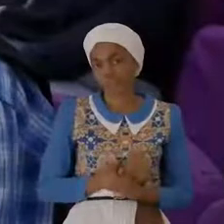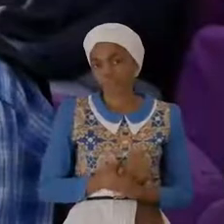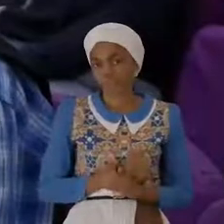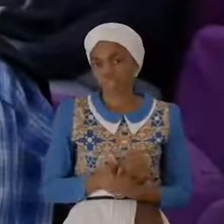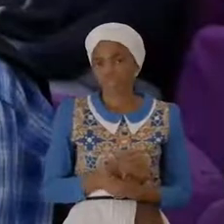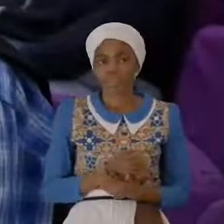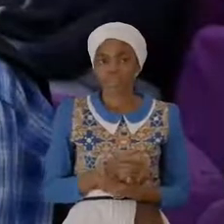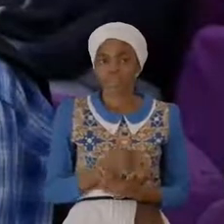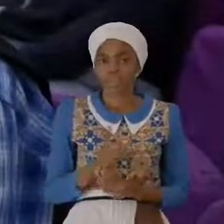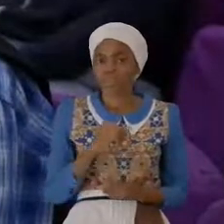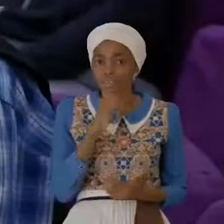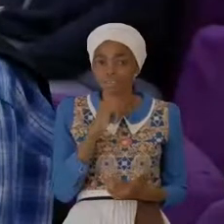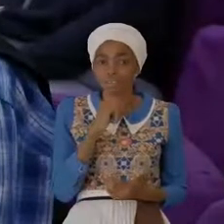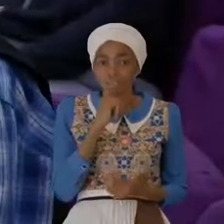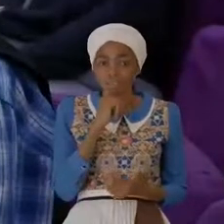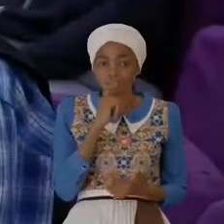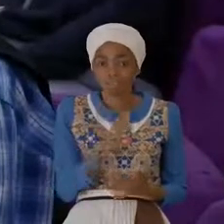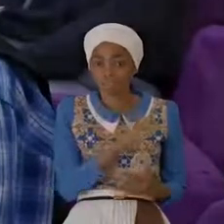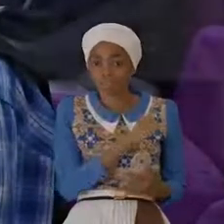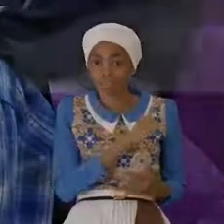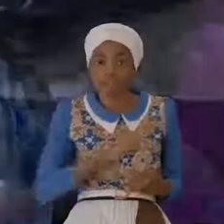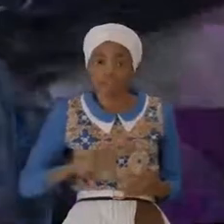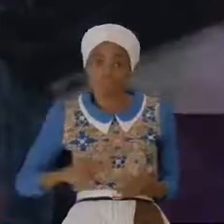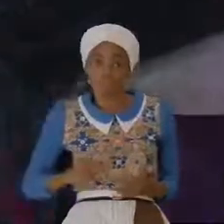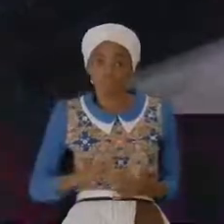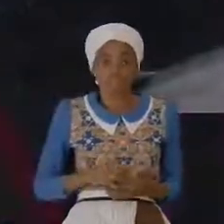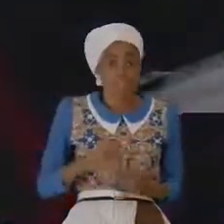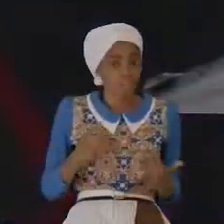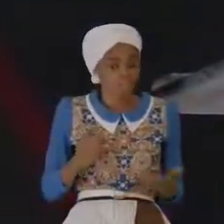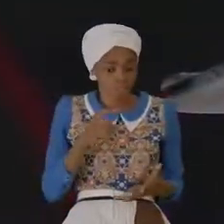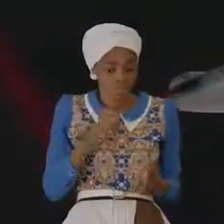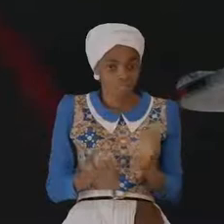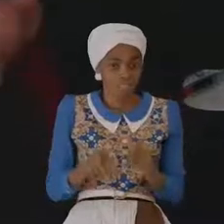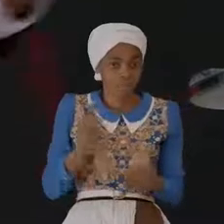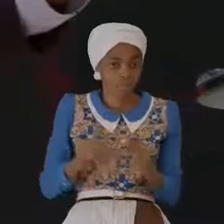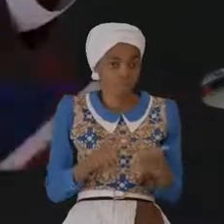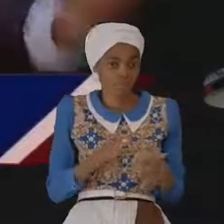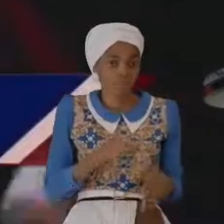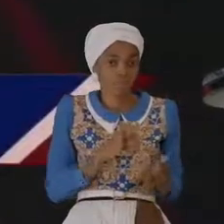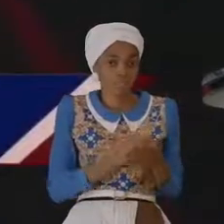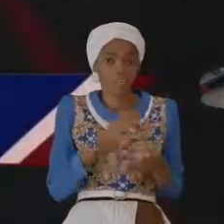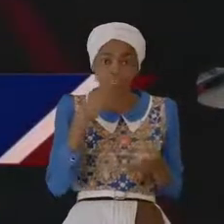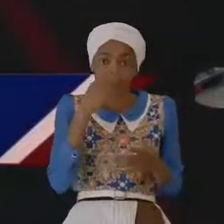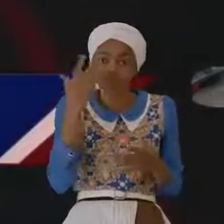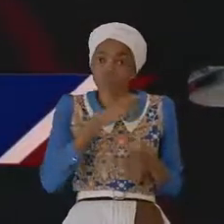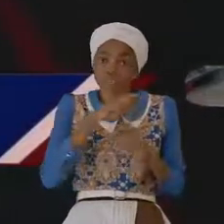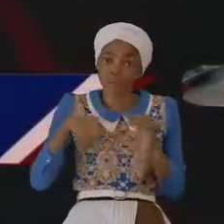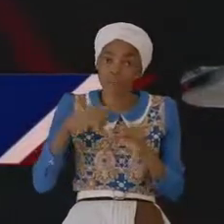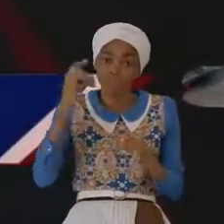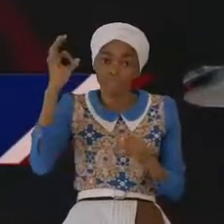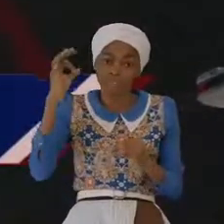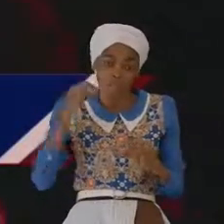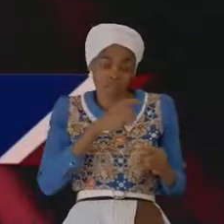Ils étaient circoncis, ces pharisiens. Ils n'aimaient pas Christ. Ils n'aimaient pas